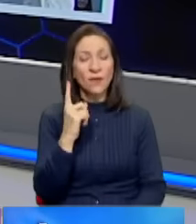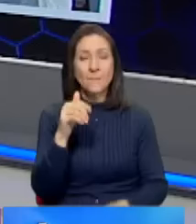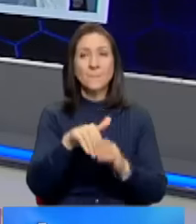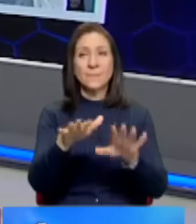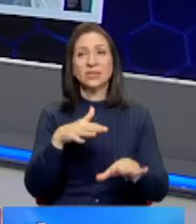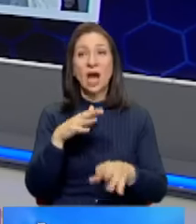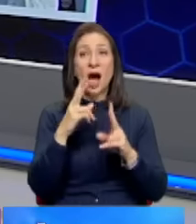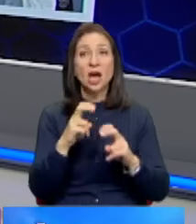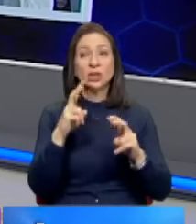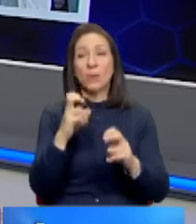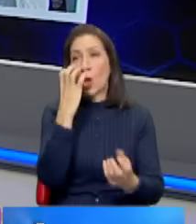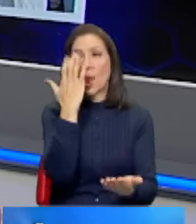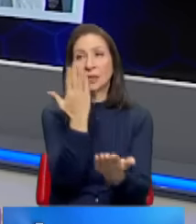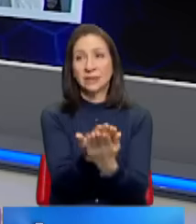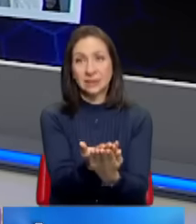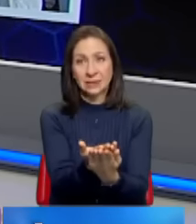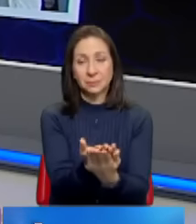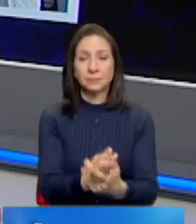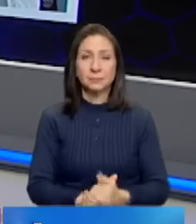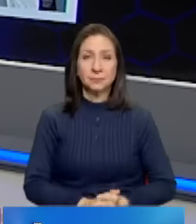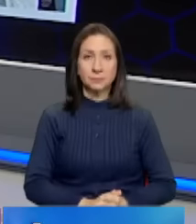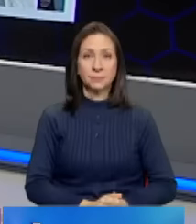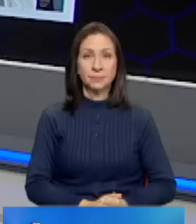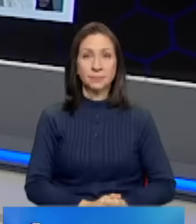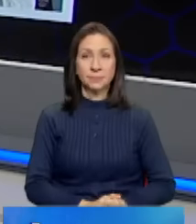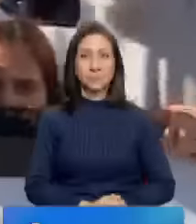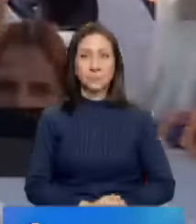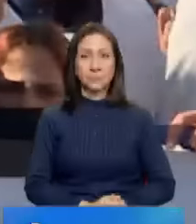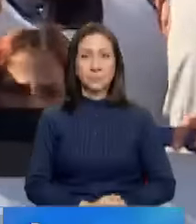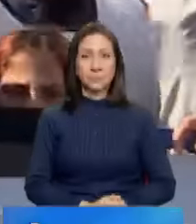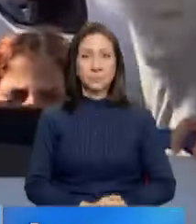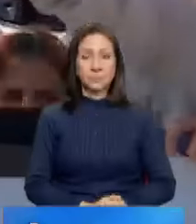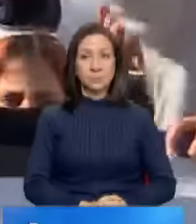meclise araştırma önergesi verdi.